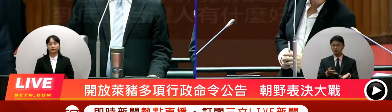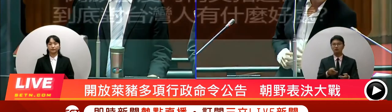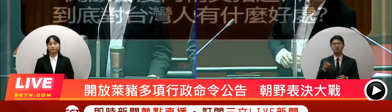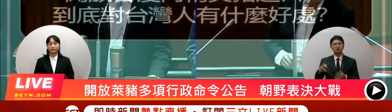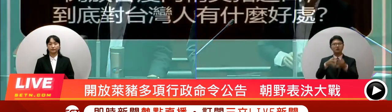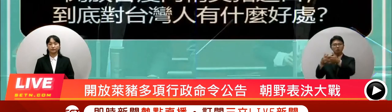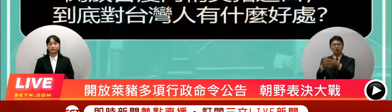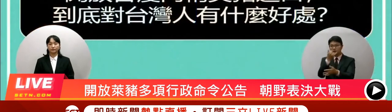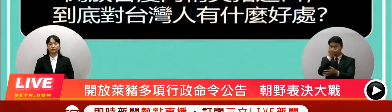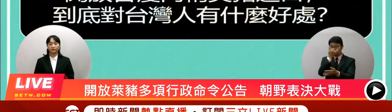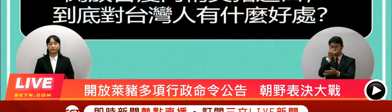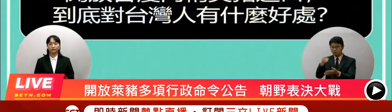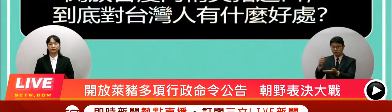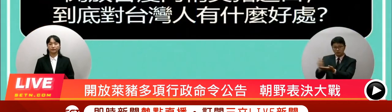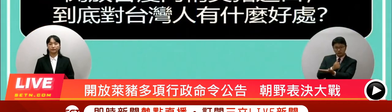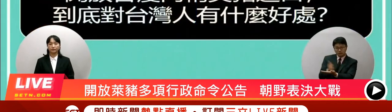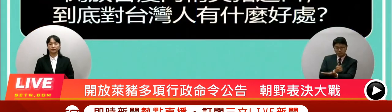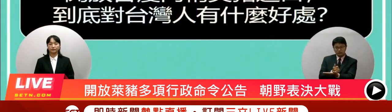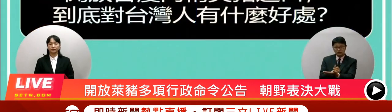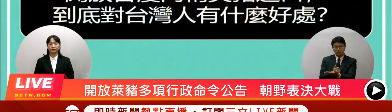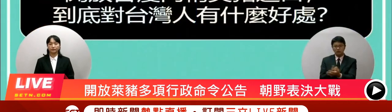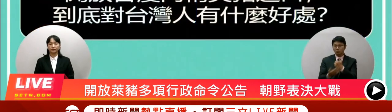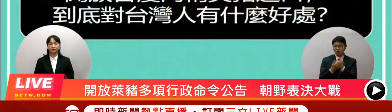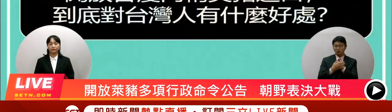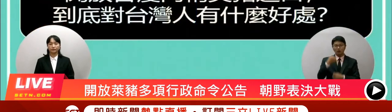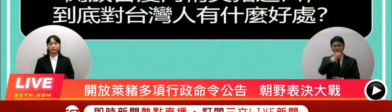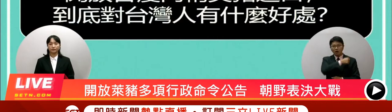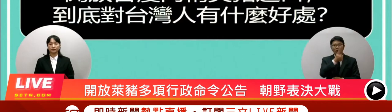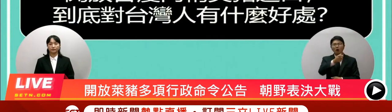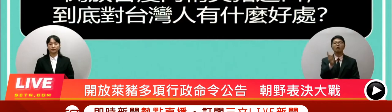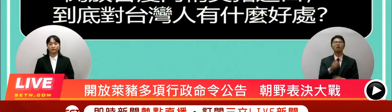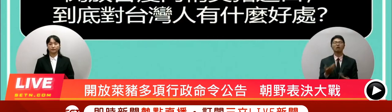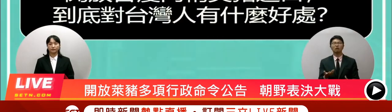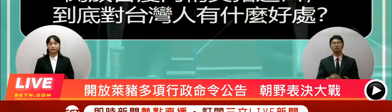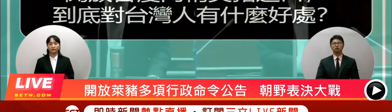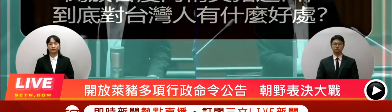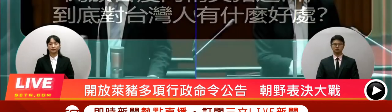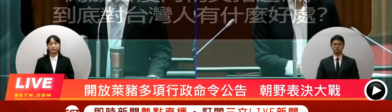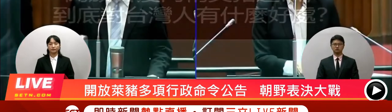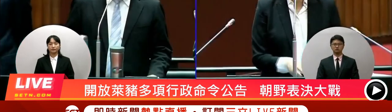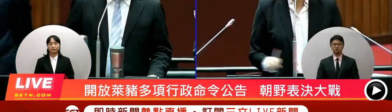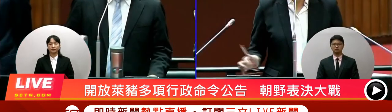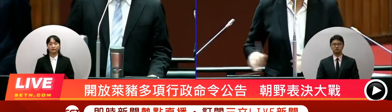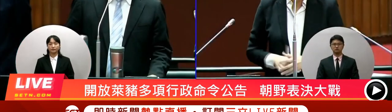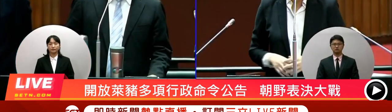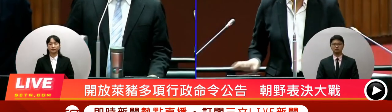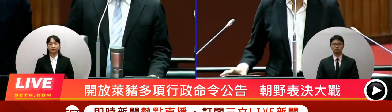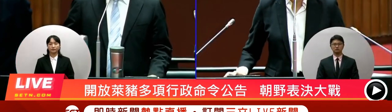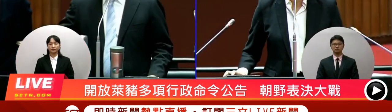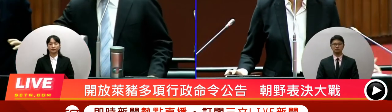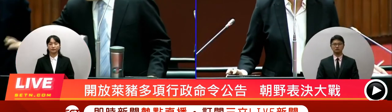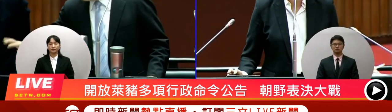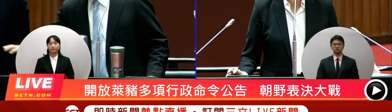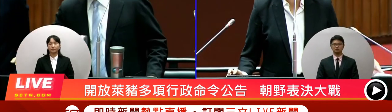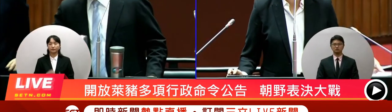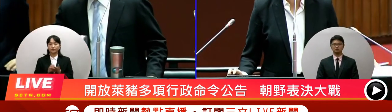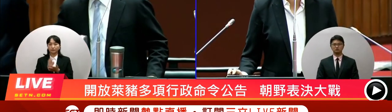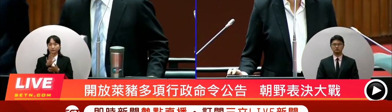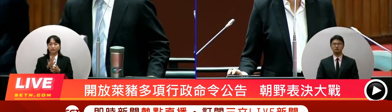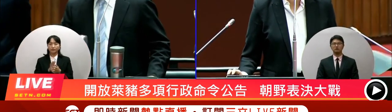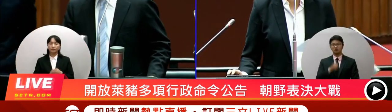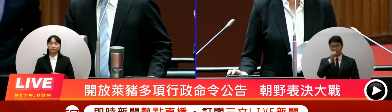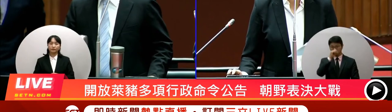口到底对台湾人有什么好处，到底有什么好处。那再来刚刚院长，好，